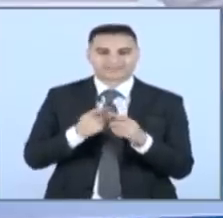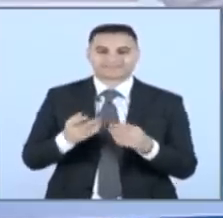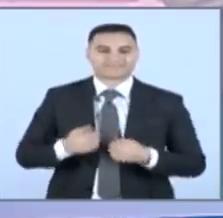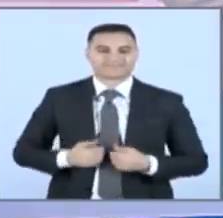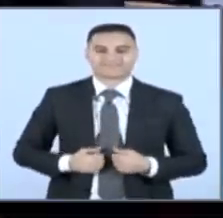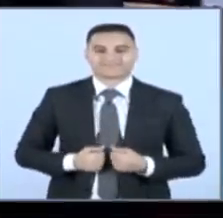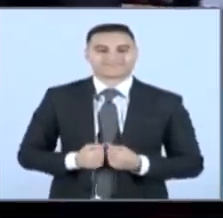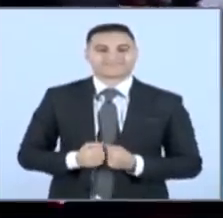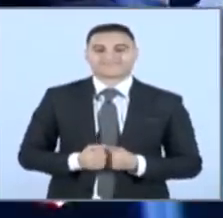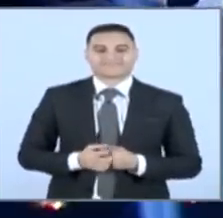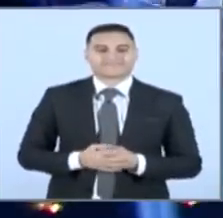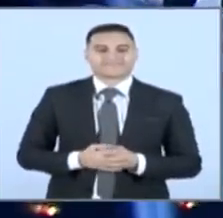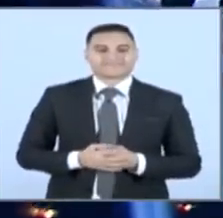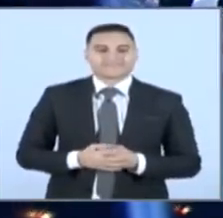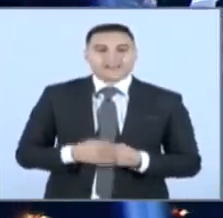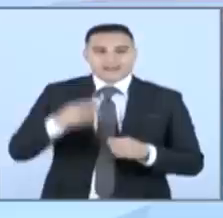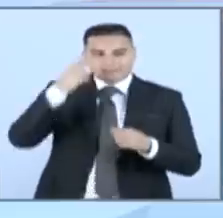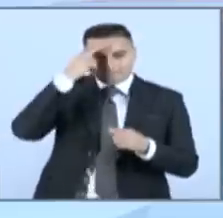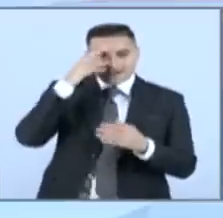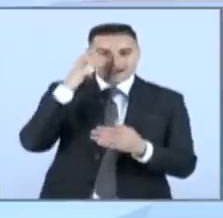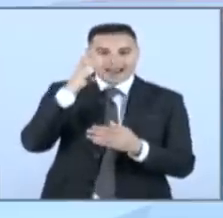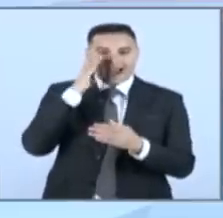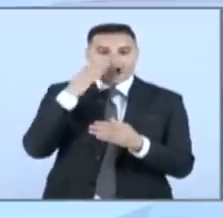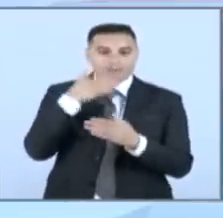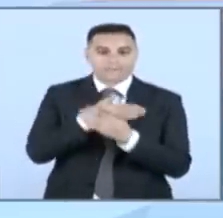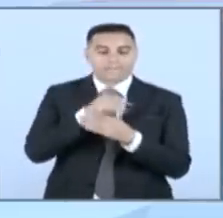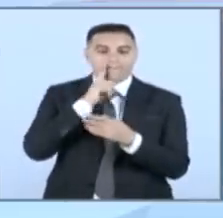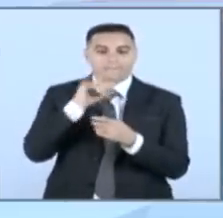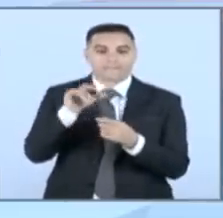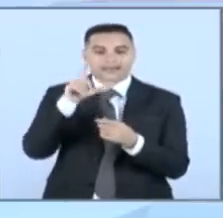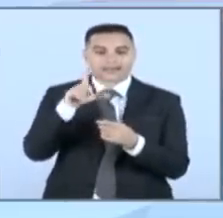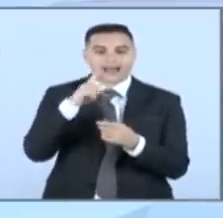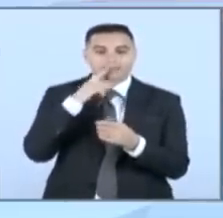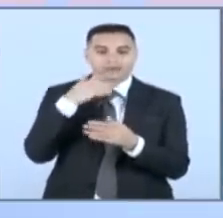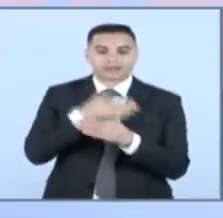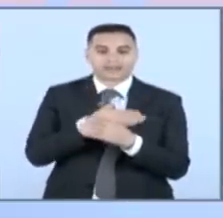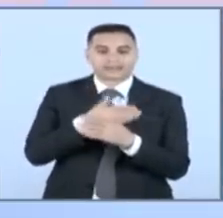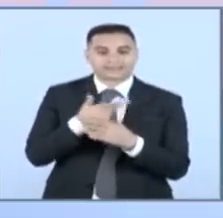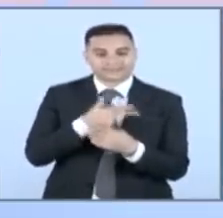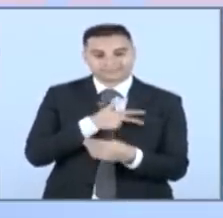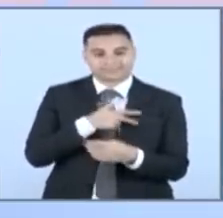خاطئة. مين اللي هيجاوب بقى؟ مدام منال. نجم إبراهيم. طبعا